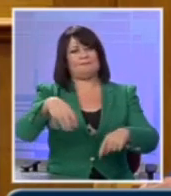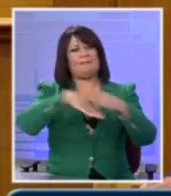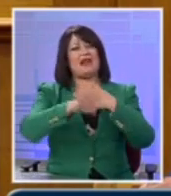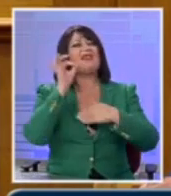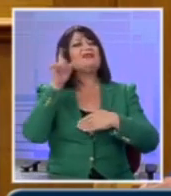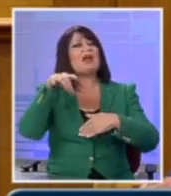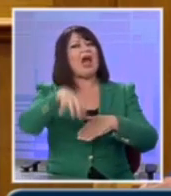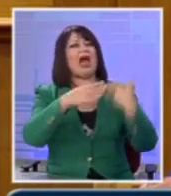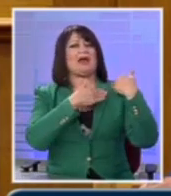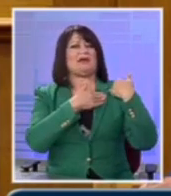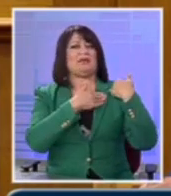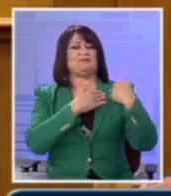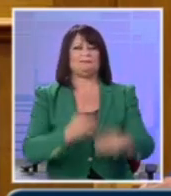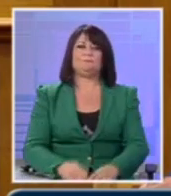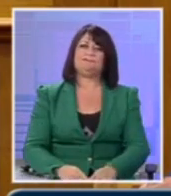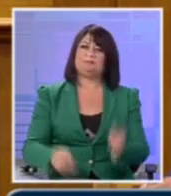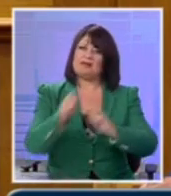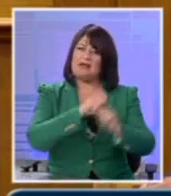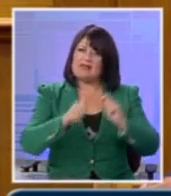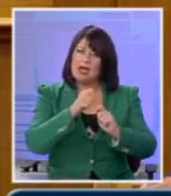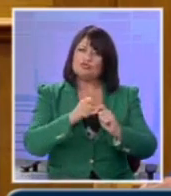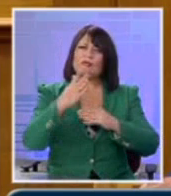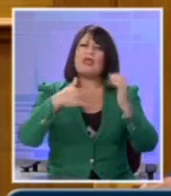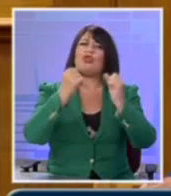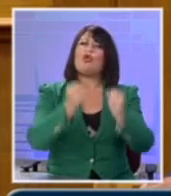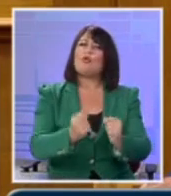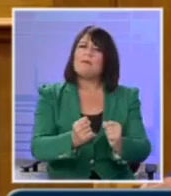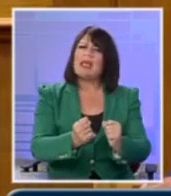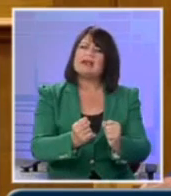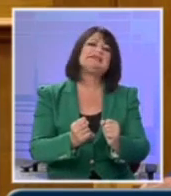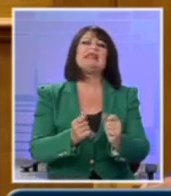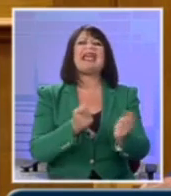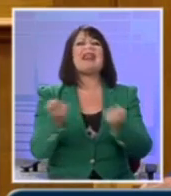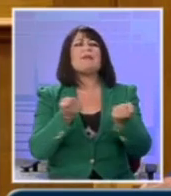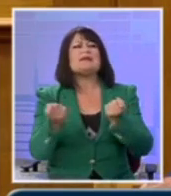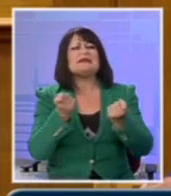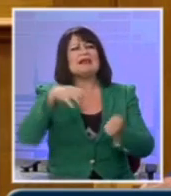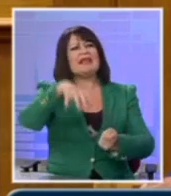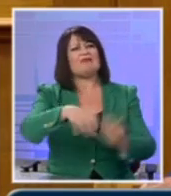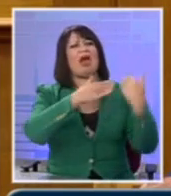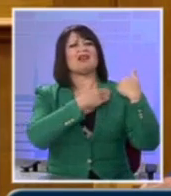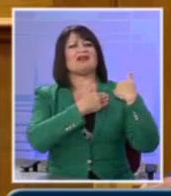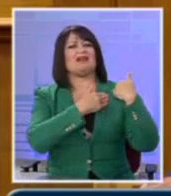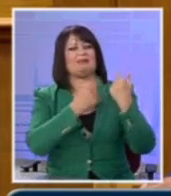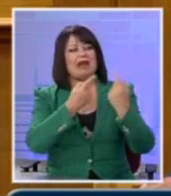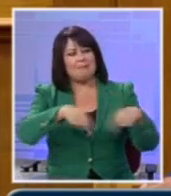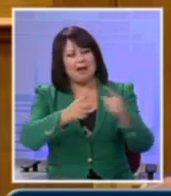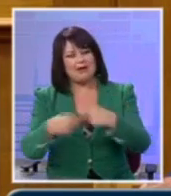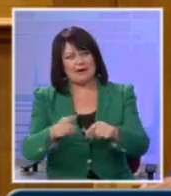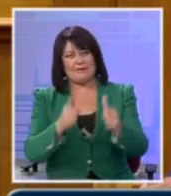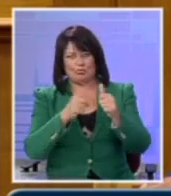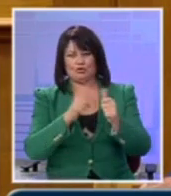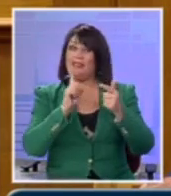Θεσσαλονίκη. Ολοκλήρωση της δομής και των αρμοδιοτήτων της ρυθμιστικής αρχής λιμένων. Η δεύτερη δεσμευτική